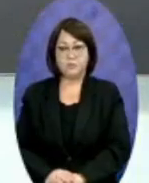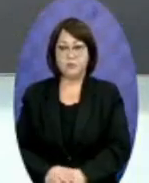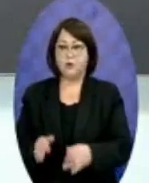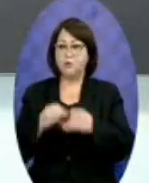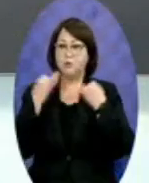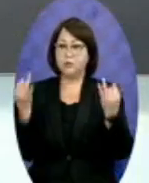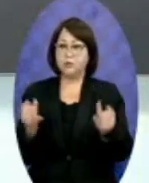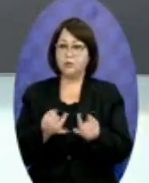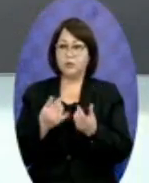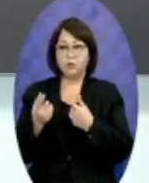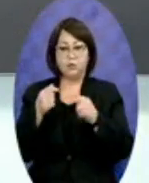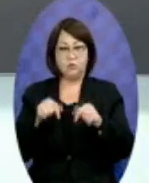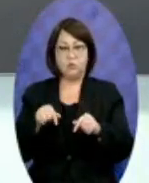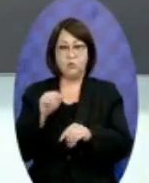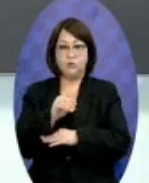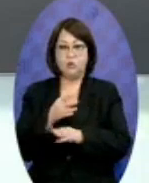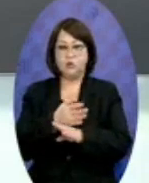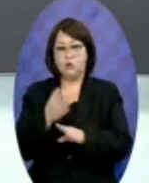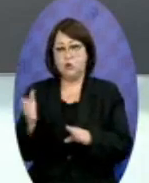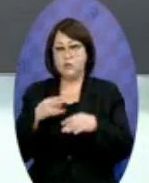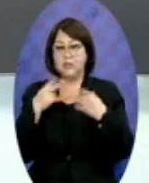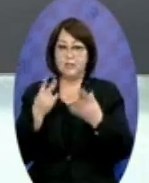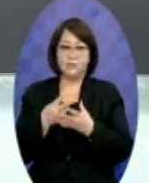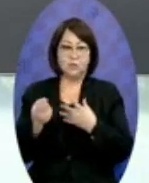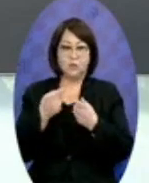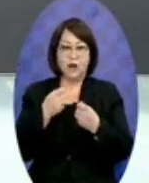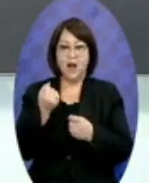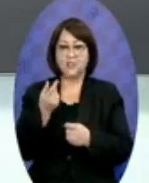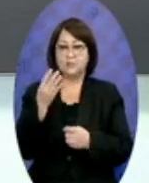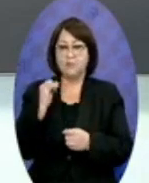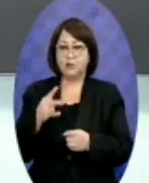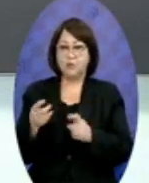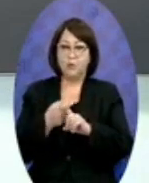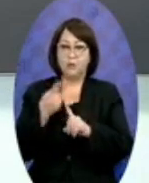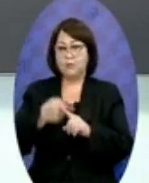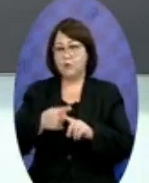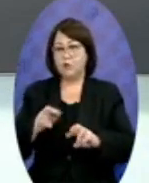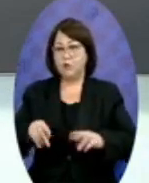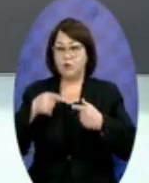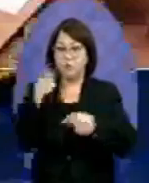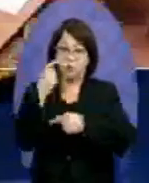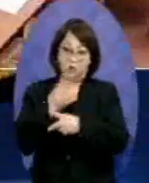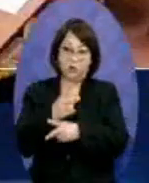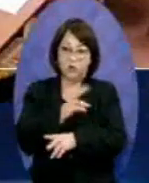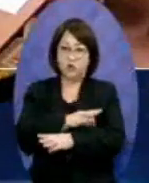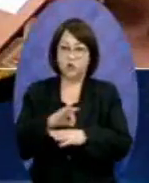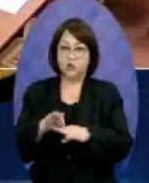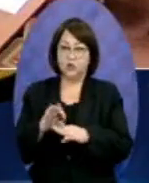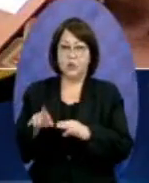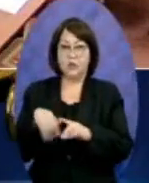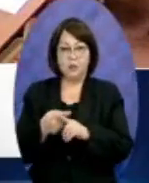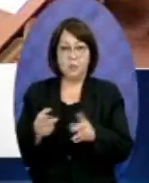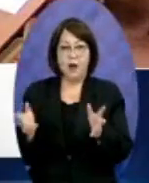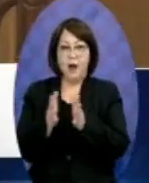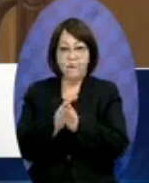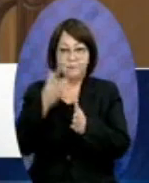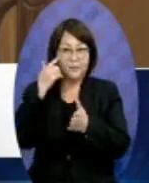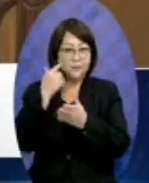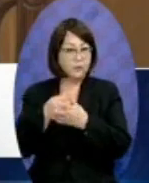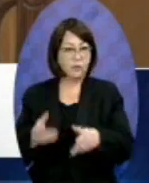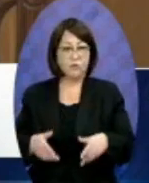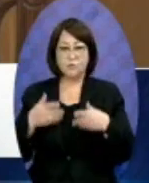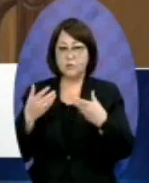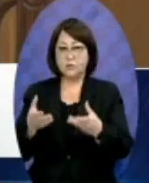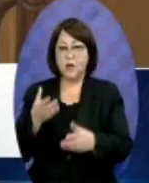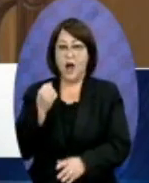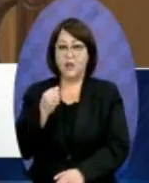Улсын хурлын чуулганы өнөөдрийн үдээс хойшхоо нэгдсэн хурлдаан ашигт малтмлын тухай хуульд нэмэлт өөрчлөлт оруулах тухай хуулийн төсөл болон хамт өргөн мэдүүлсэн ашигт малтмлын